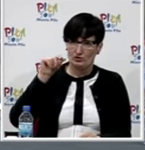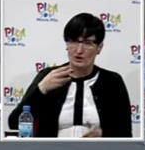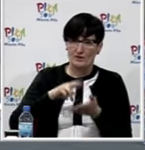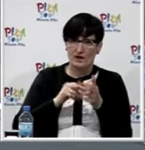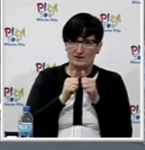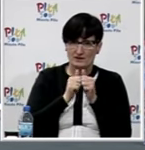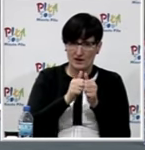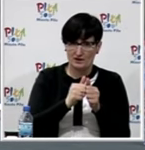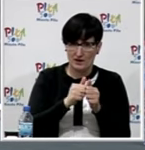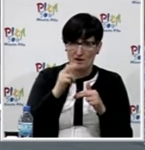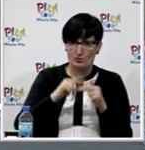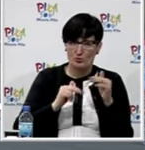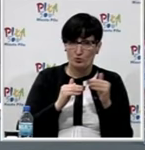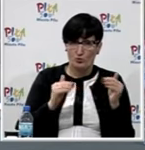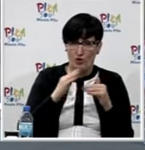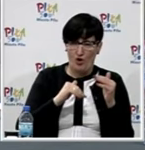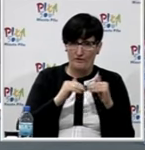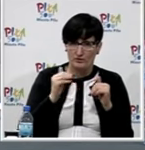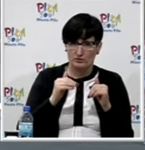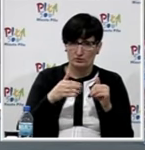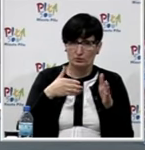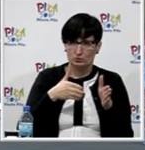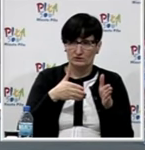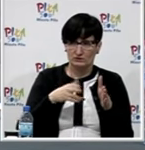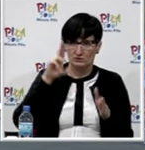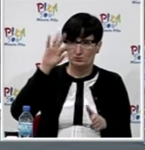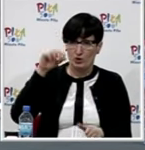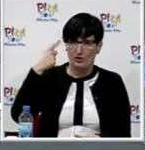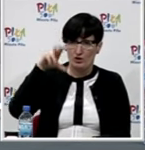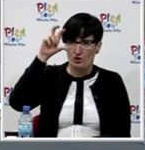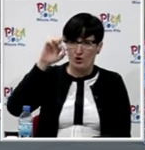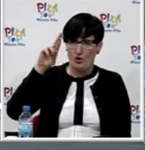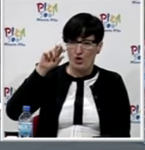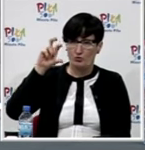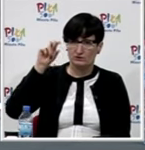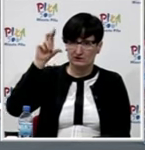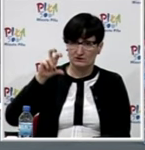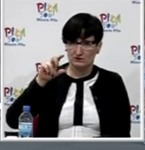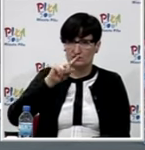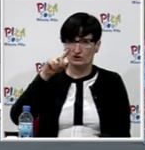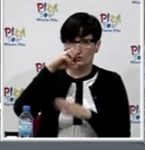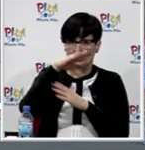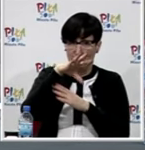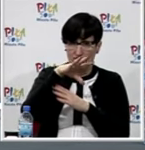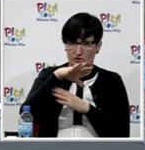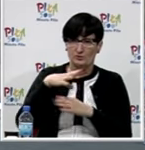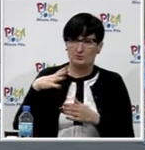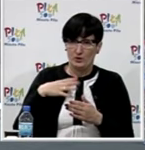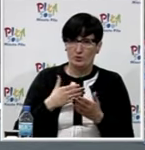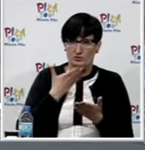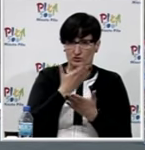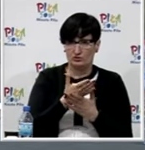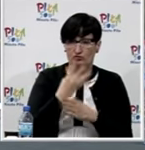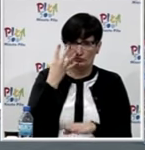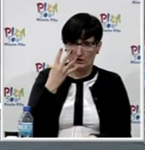przebudowy ulicy Podchorążych łącznie z oświetleniem i częścią, że tak powiem, typowo budowlaną, wpłynęły po 4 oferty. W tej chwili